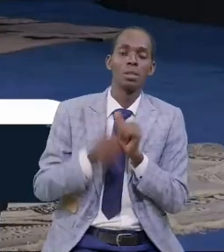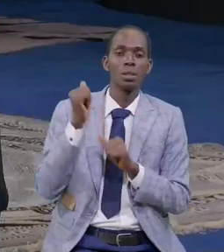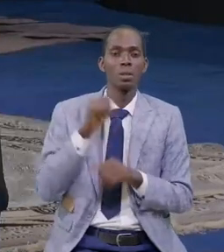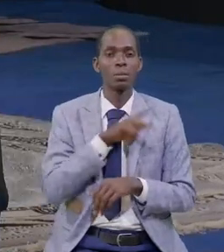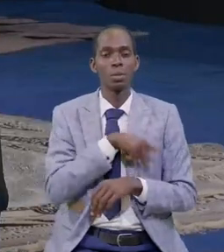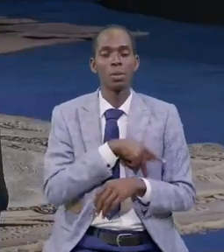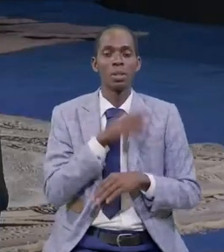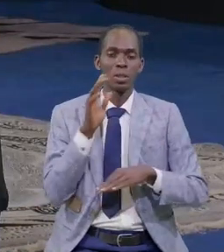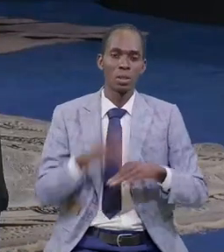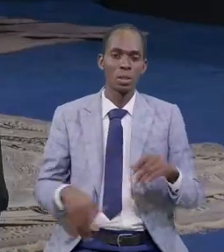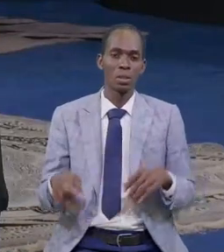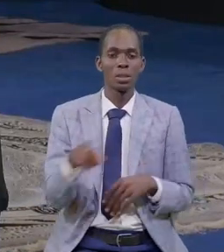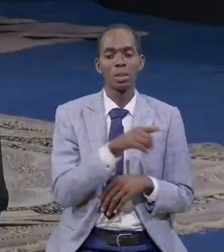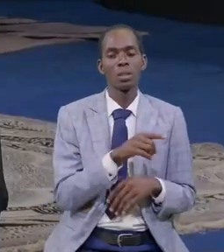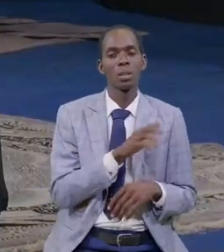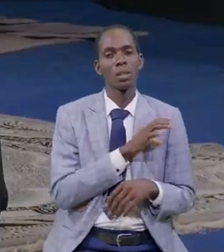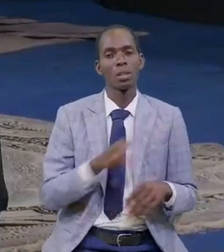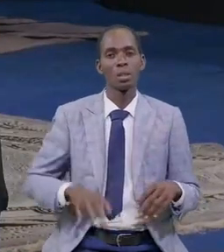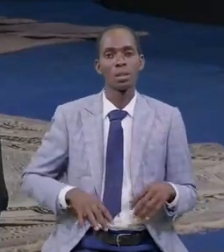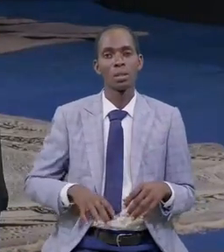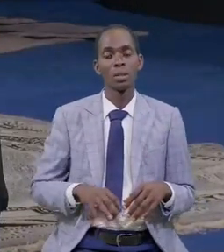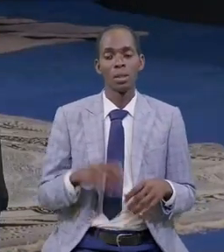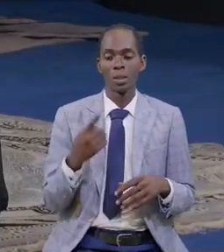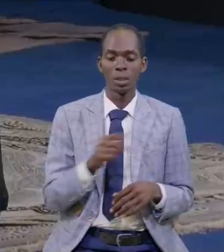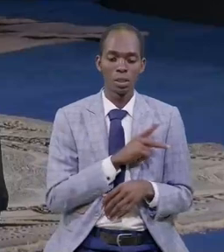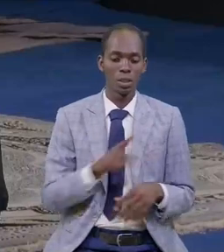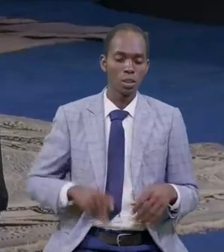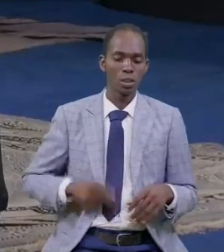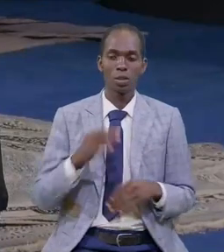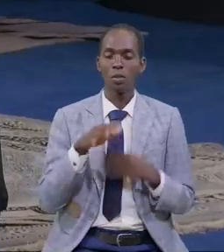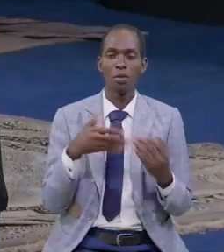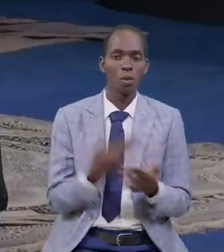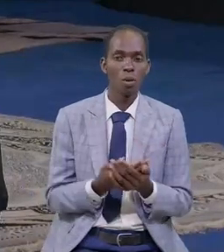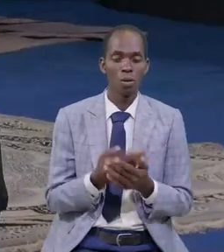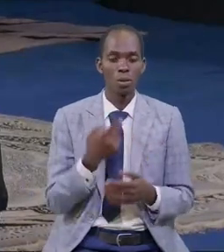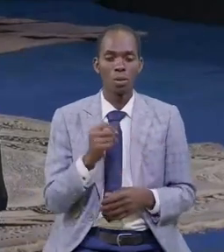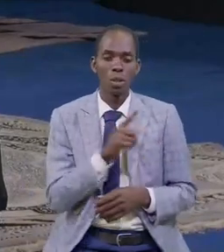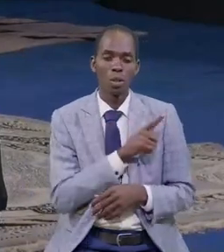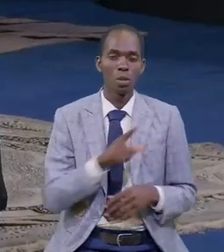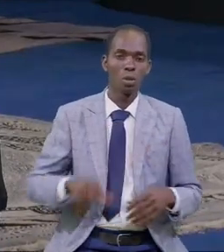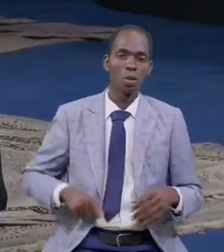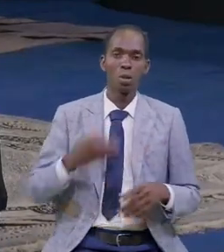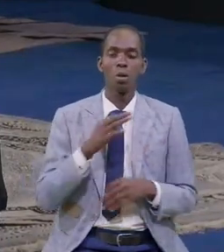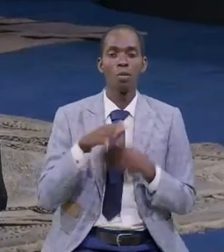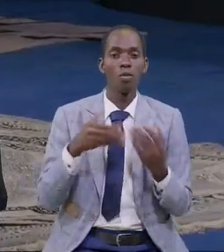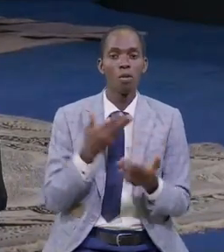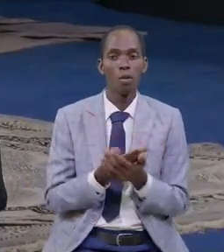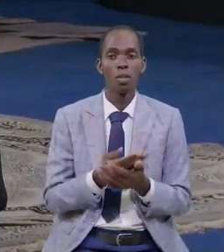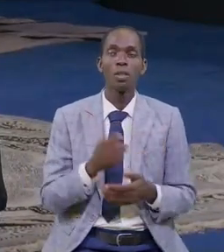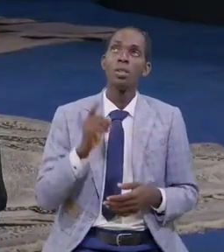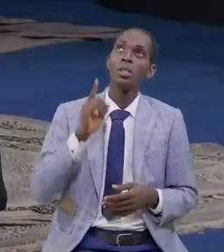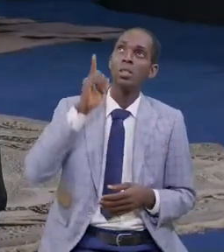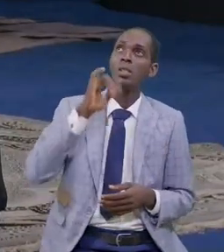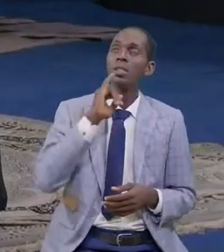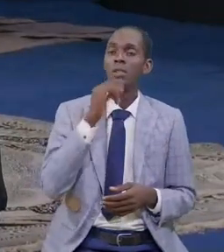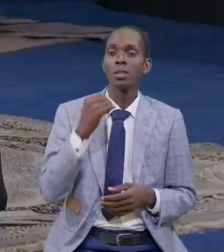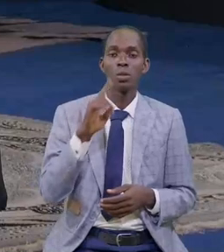est de plus élevé encore Christ le Roi des rois le Seigneur des seigneurs est celui-là qui est plus